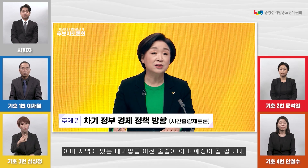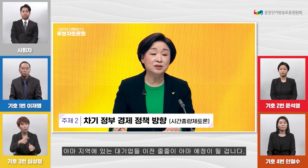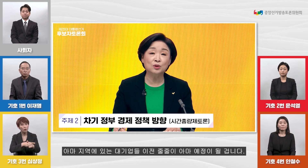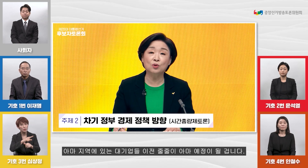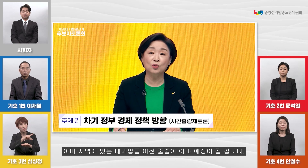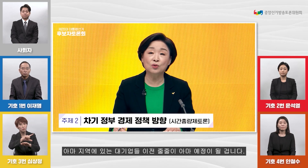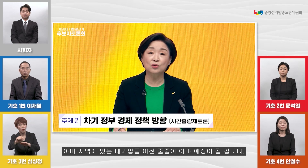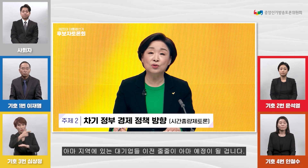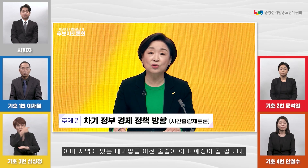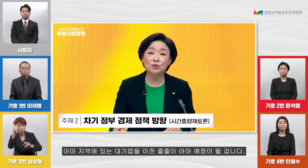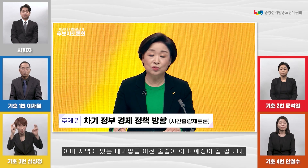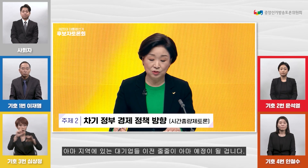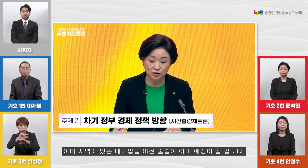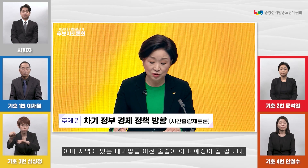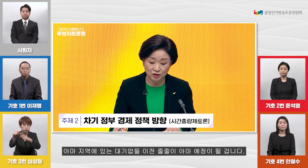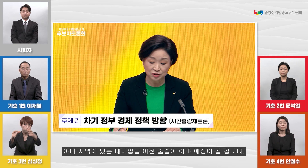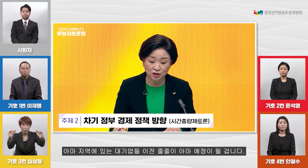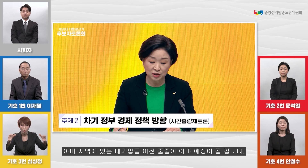아마